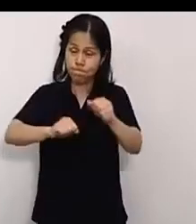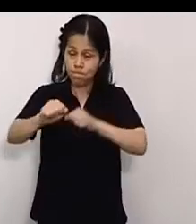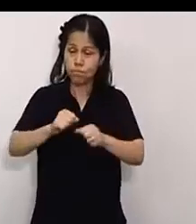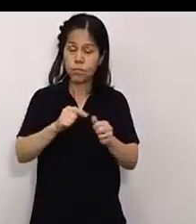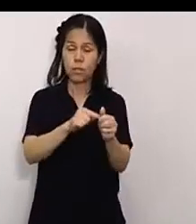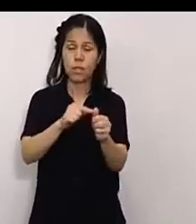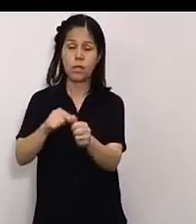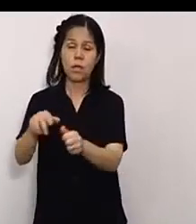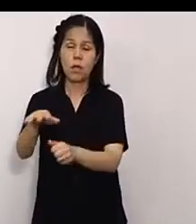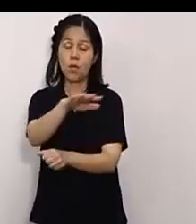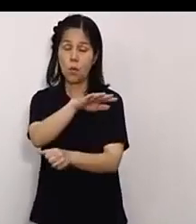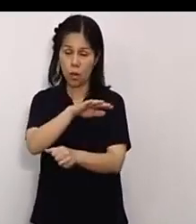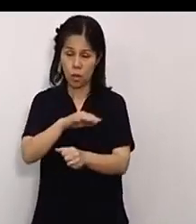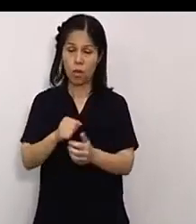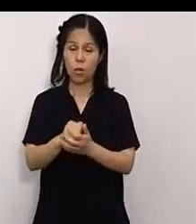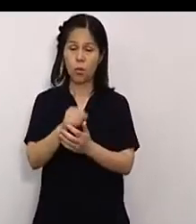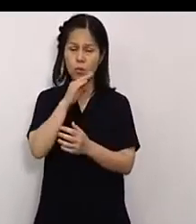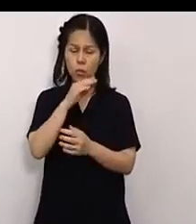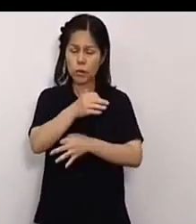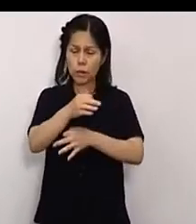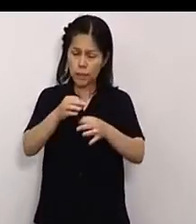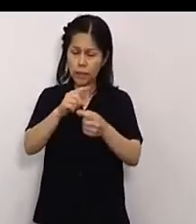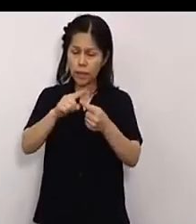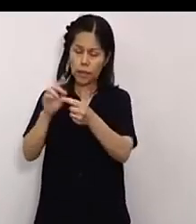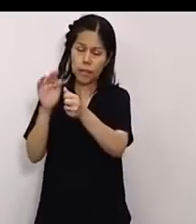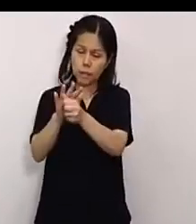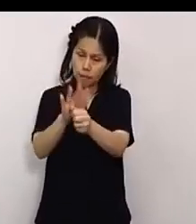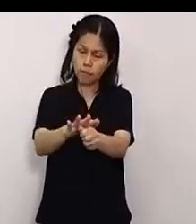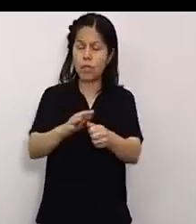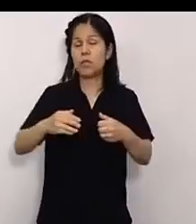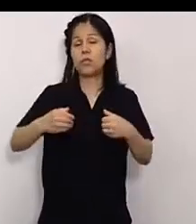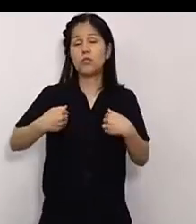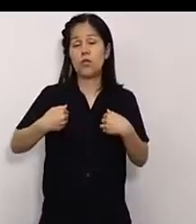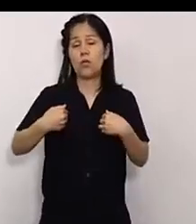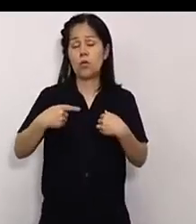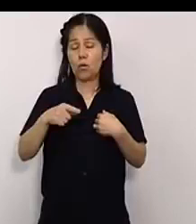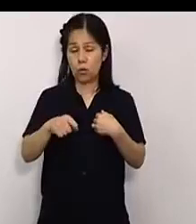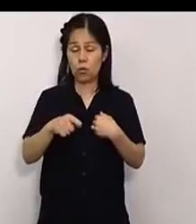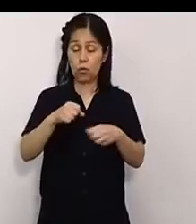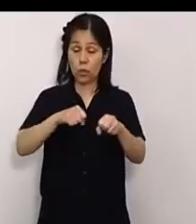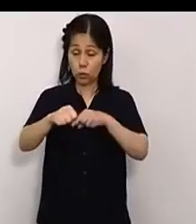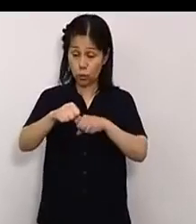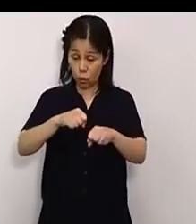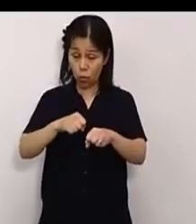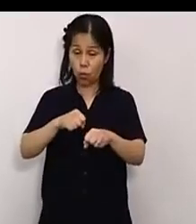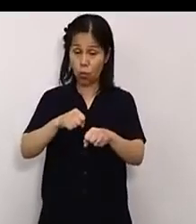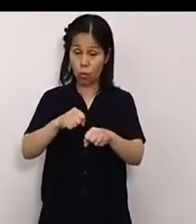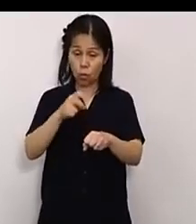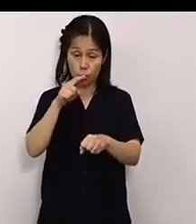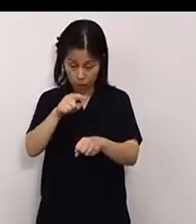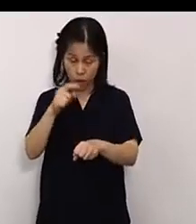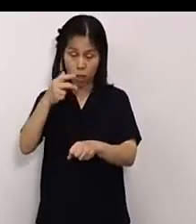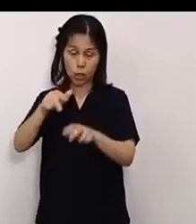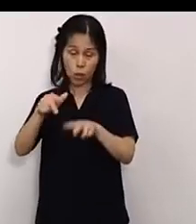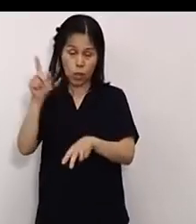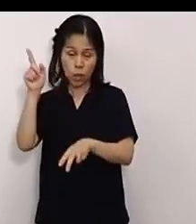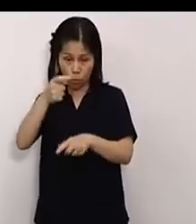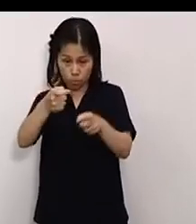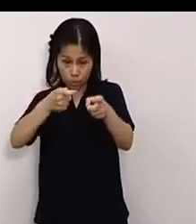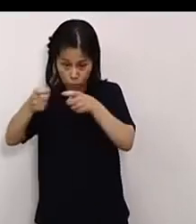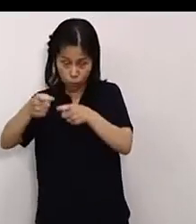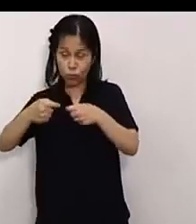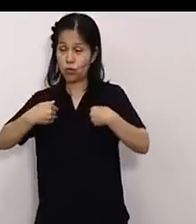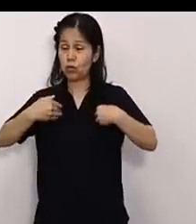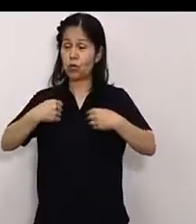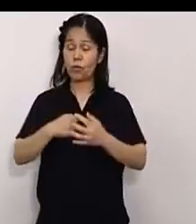人たちっていうのは財政的支援もしなきゃいけないし、そういう活動からは行政は大いに学ぶべきだと思いますね。今